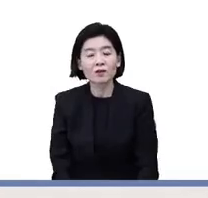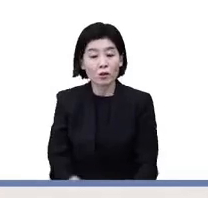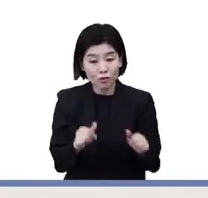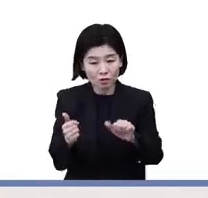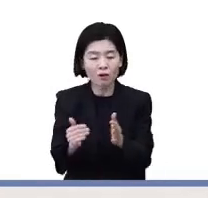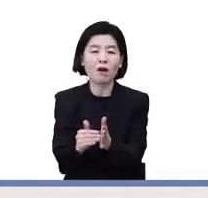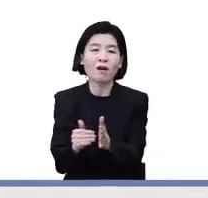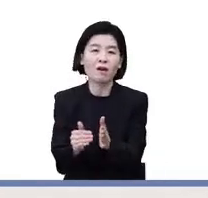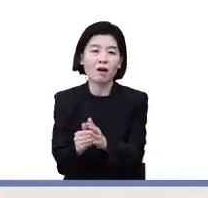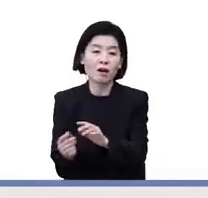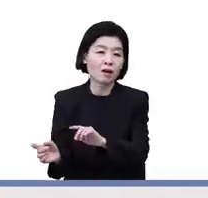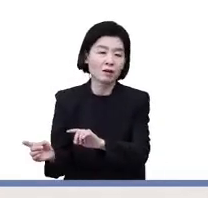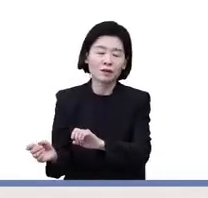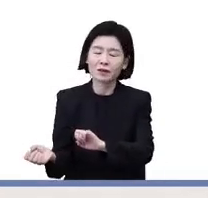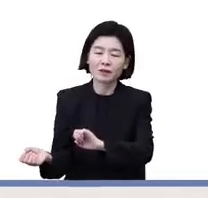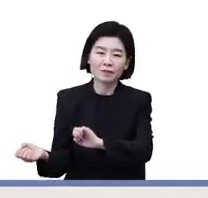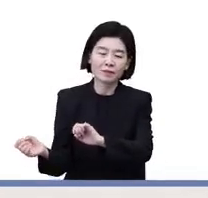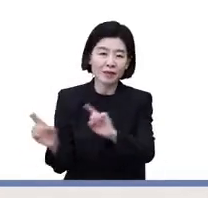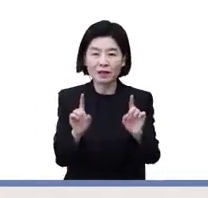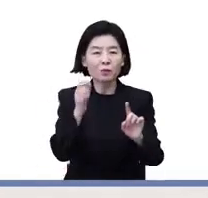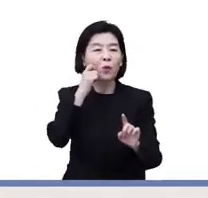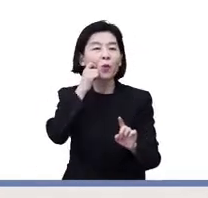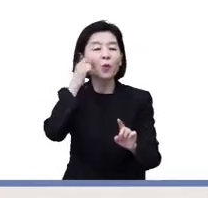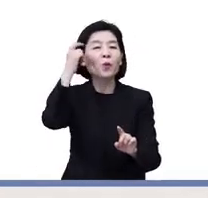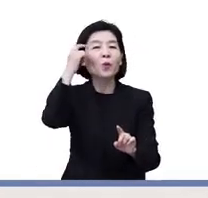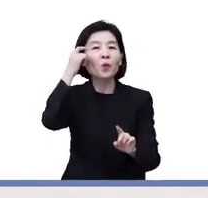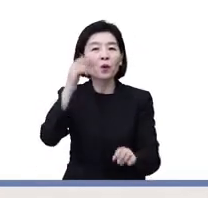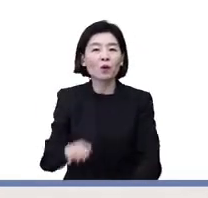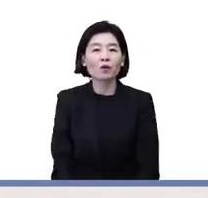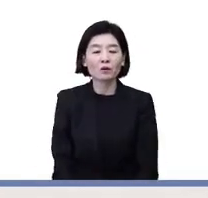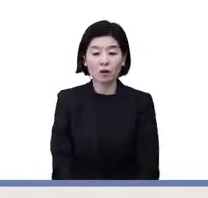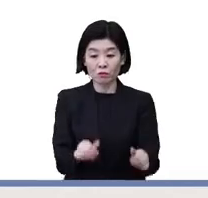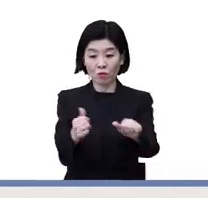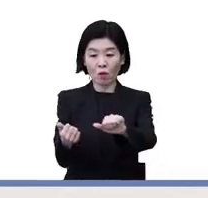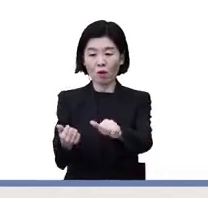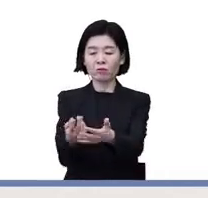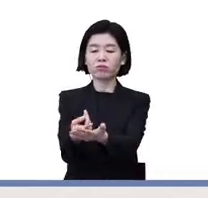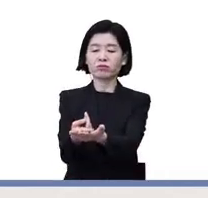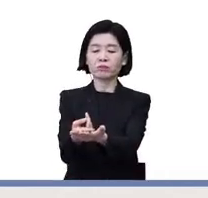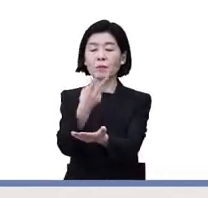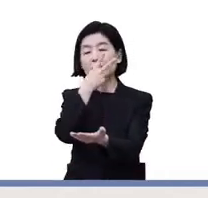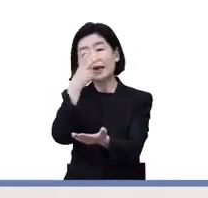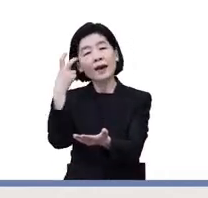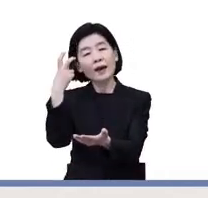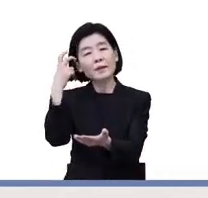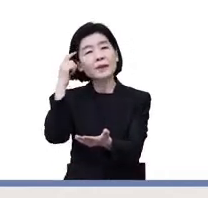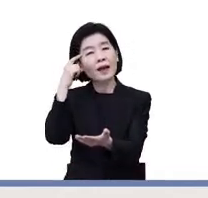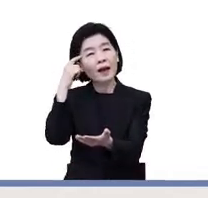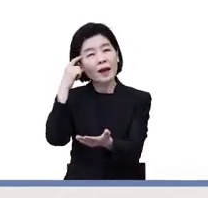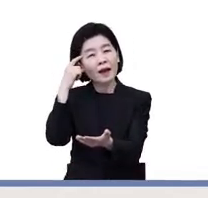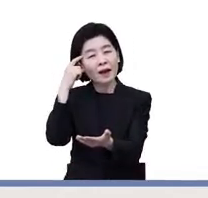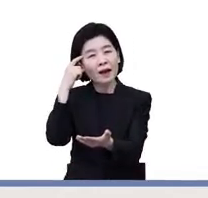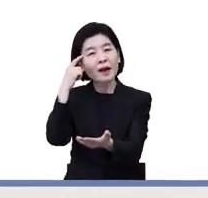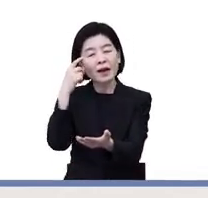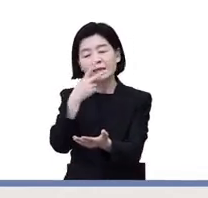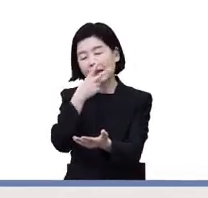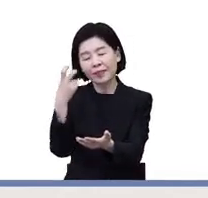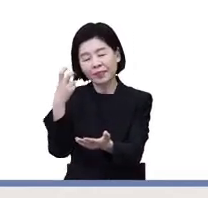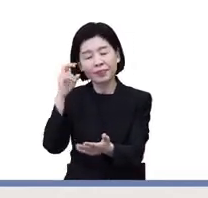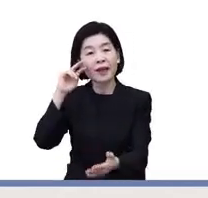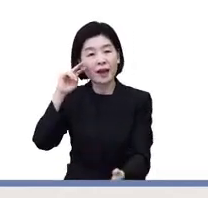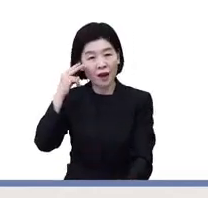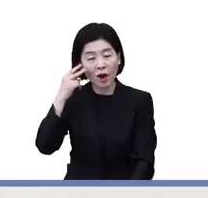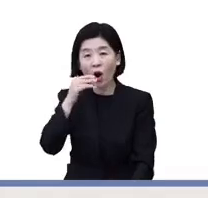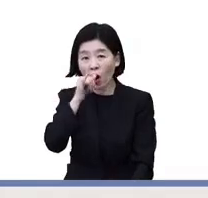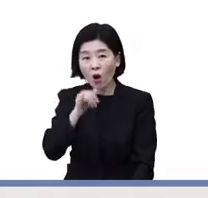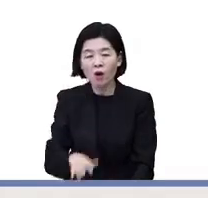못하고 그냥 주변에서 많이 봤던 그렇게 누워있으면 보통은 자는 거니까 그 수면과 같이 구체적으로 이해한다고 합니다.